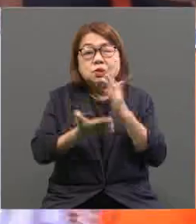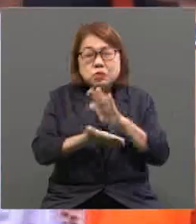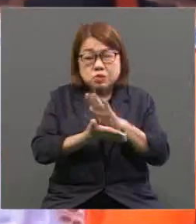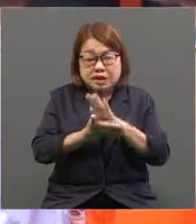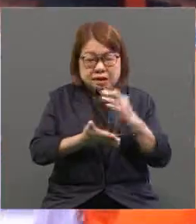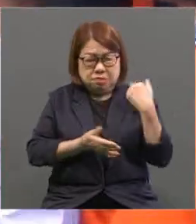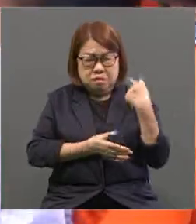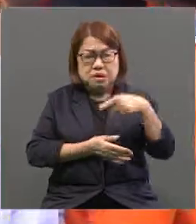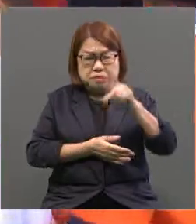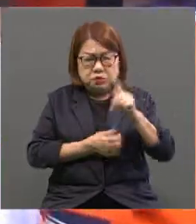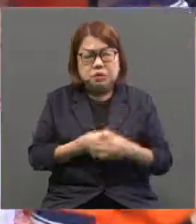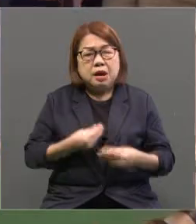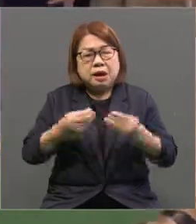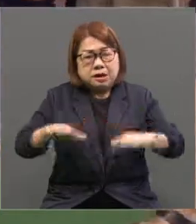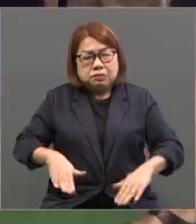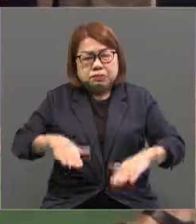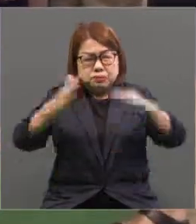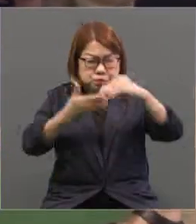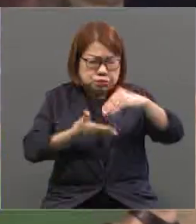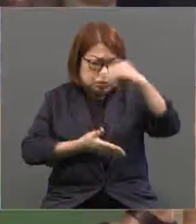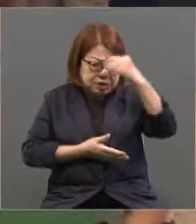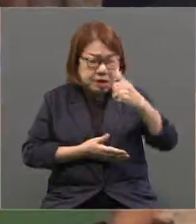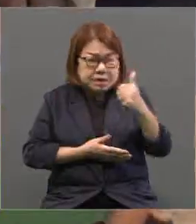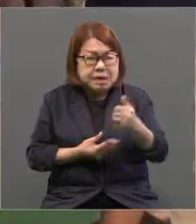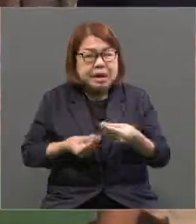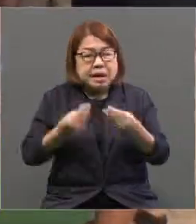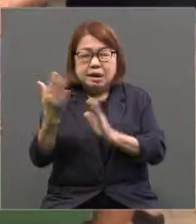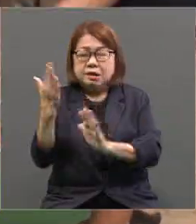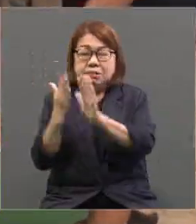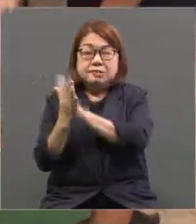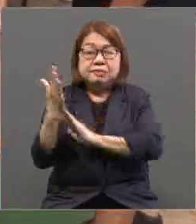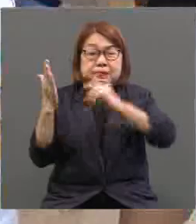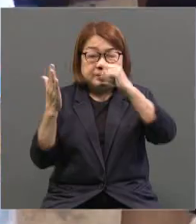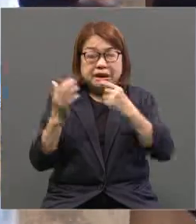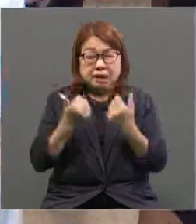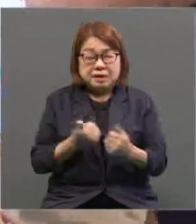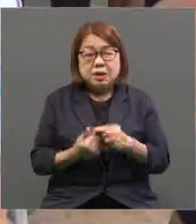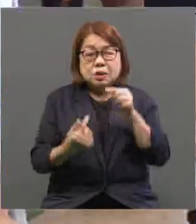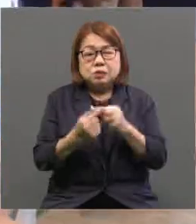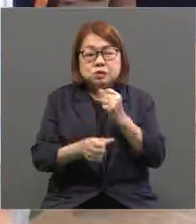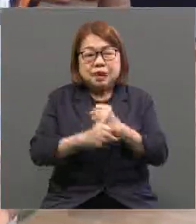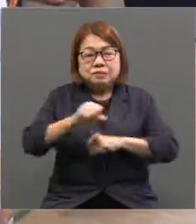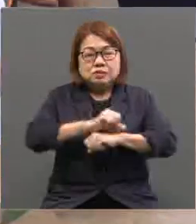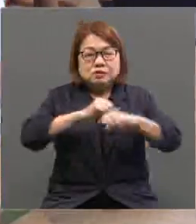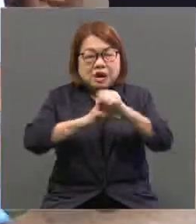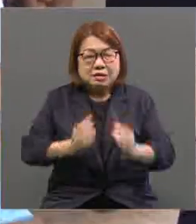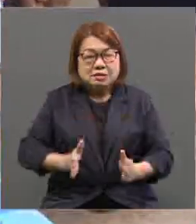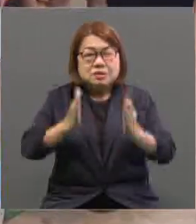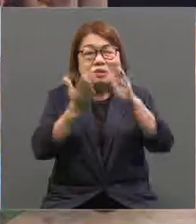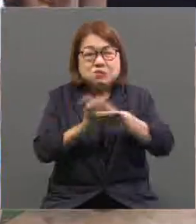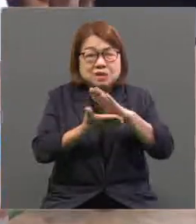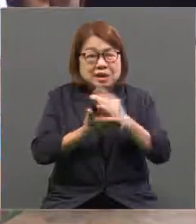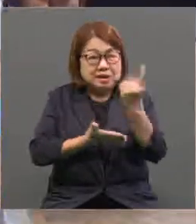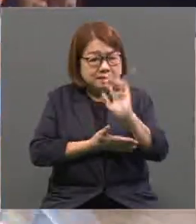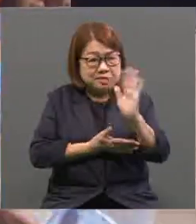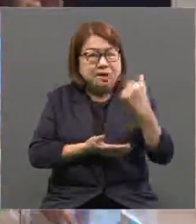ให้เกิดประโยชน์ต่อการศึกษาสร้างเยาวชนที่ดีให้กับประเทศชาติและในโอกาสนี้ไม่ใช่แค่มาสร้างอาคารเรียนให้แต่ว่าเนี่ยเข้า